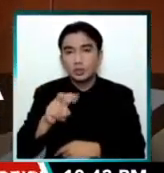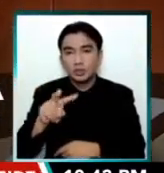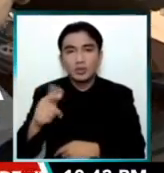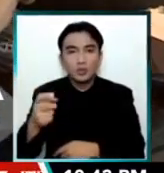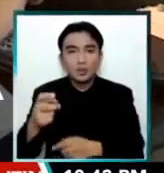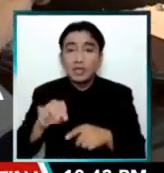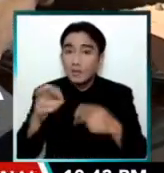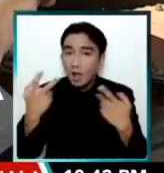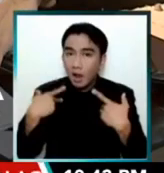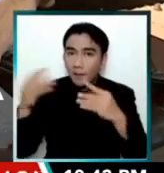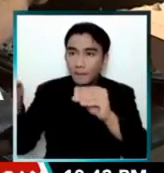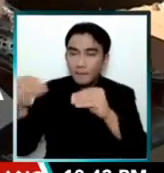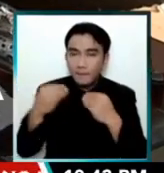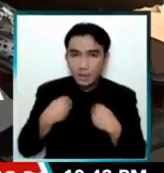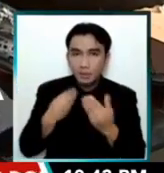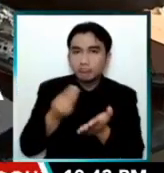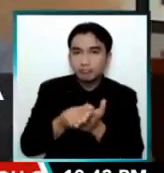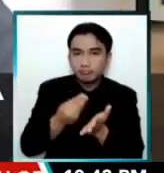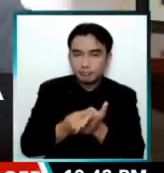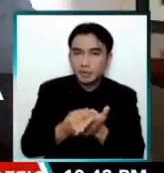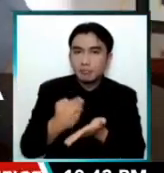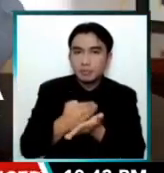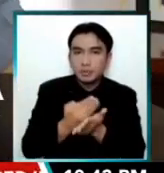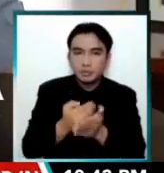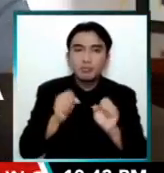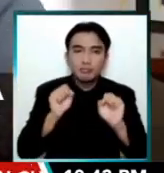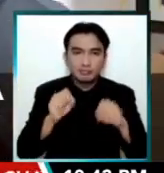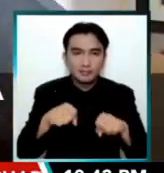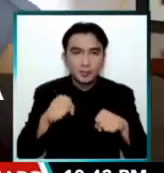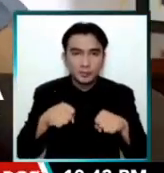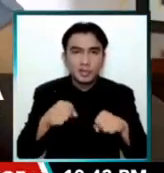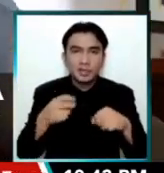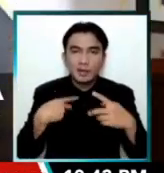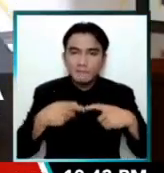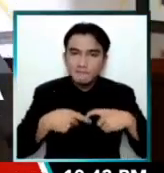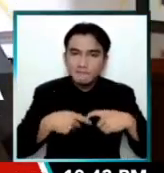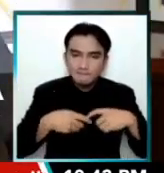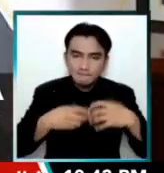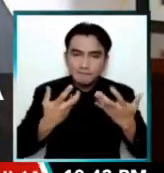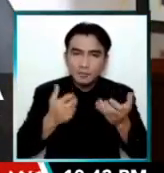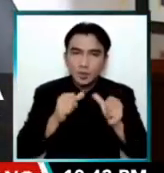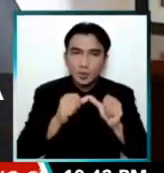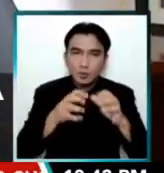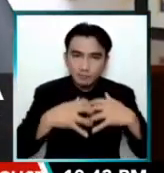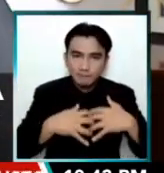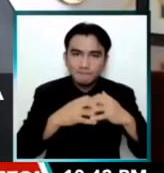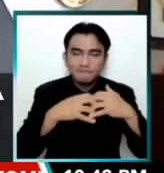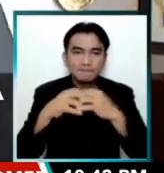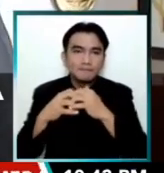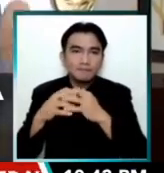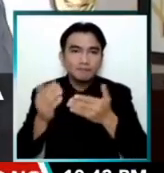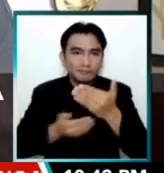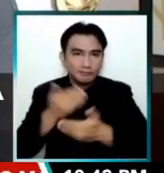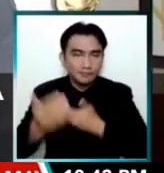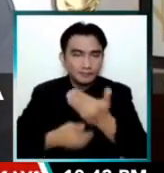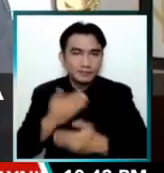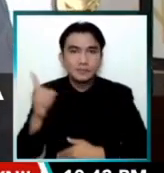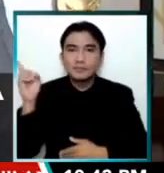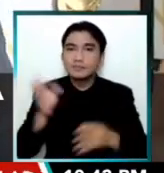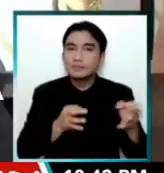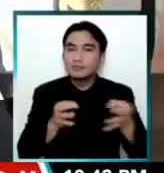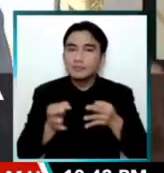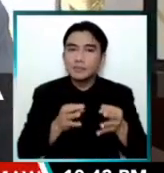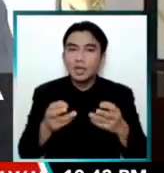nila ang backlog sa loob ng isang taon. You have to appeal to Congress to give us a